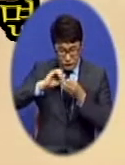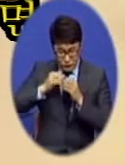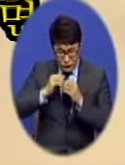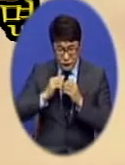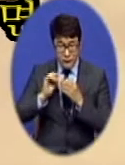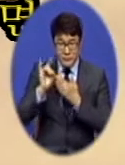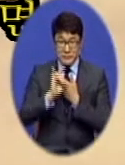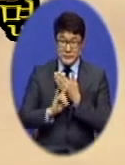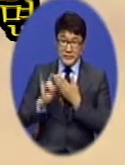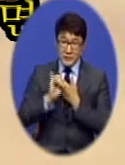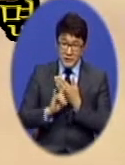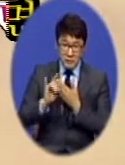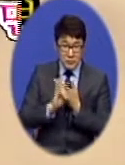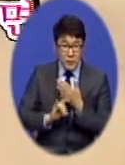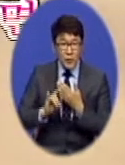신도한테